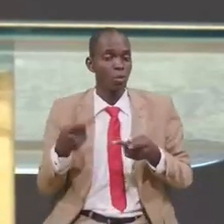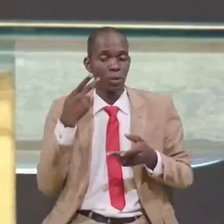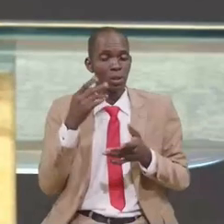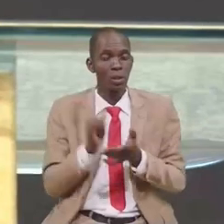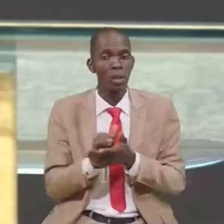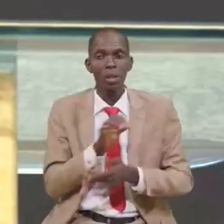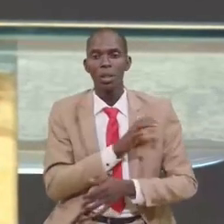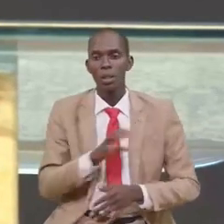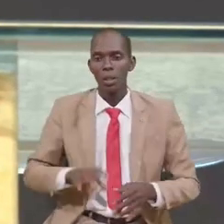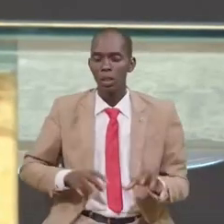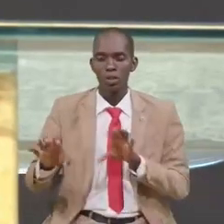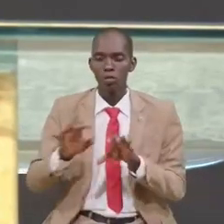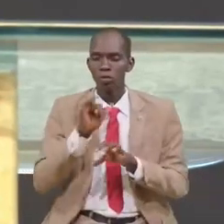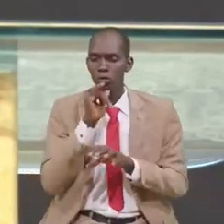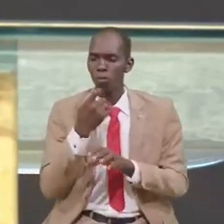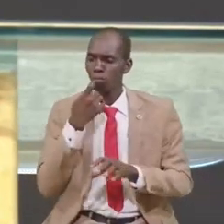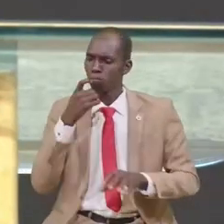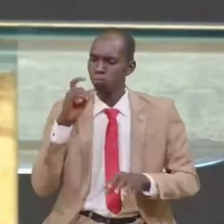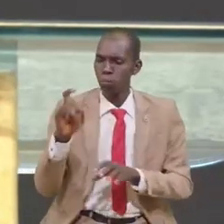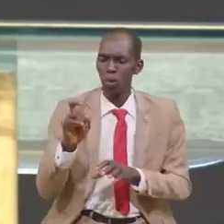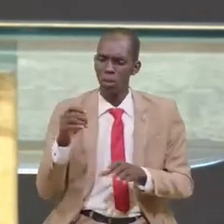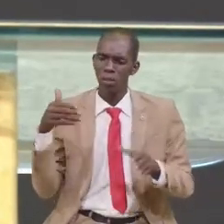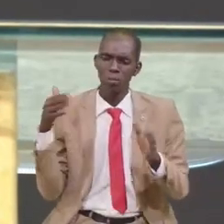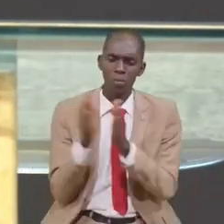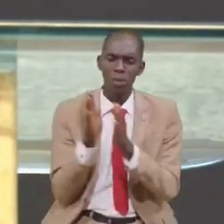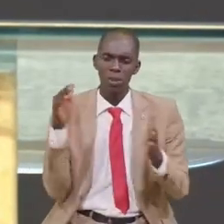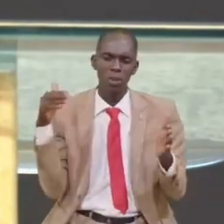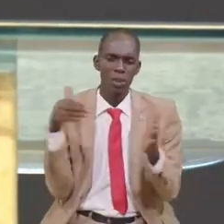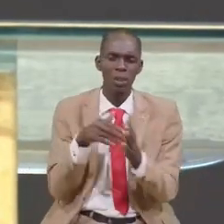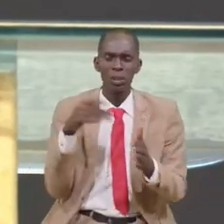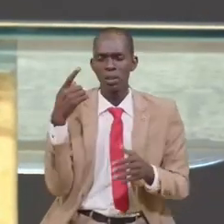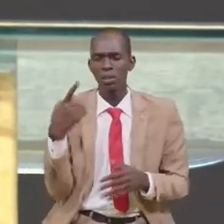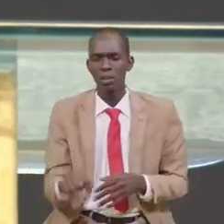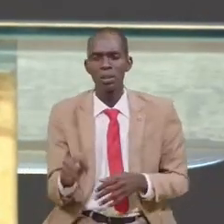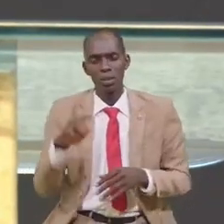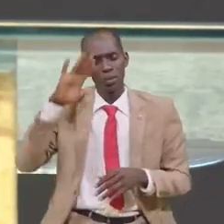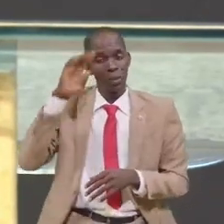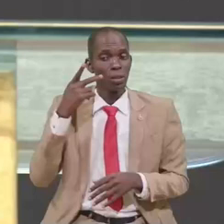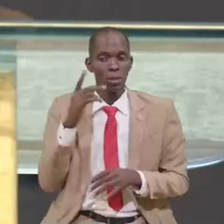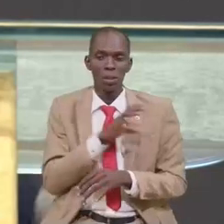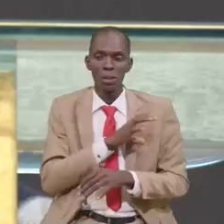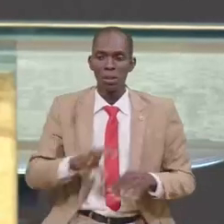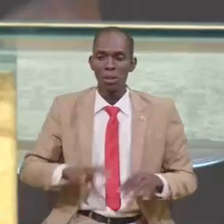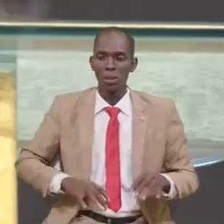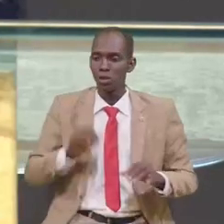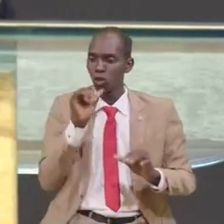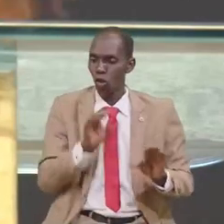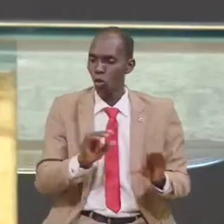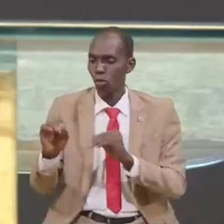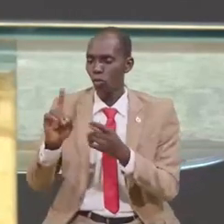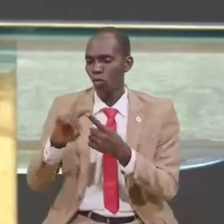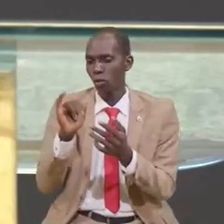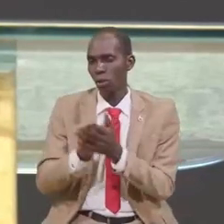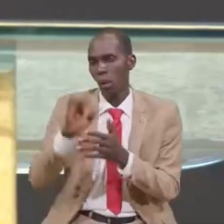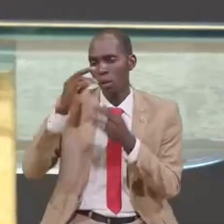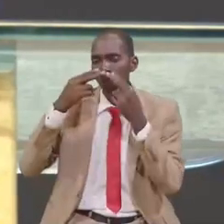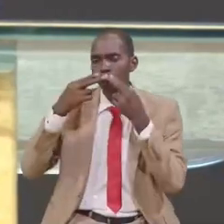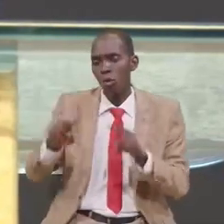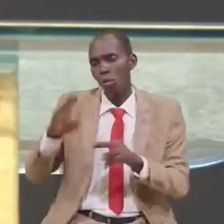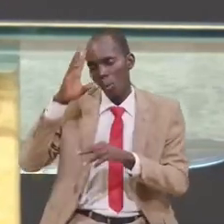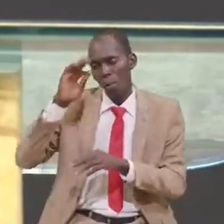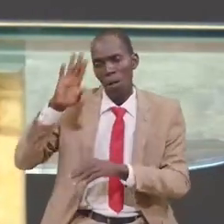fièvre. Ici, il n'a pas été d'accord. Amène-moi chez toi, je vais toucher ton fils. Amène-moi chez toi, je vais relever ton